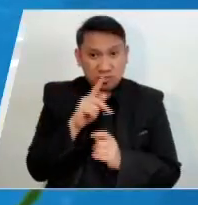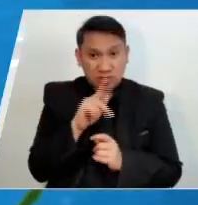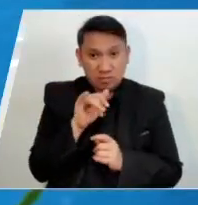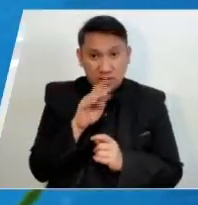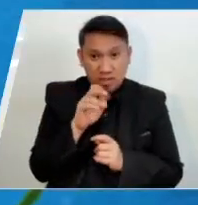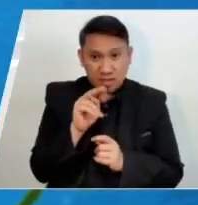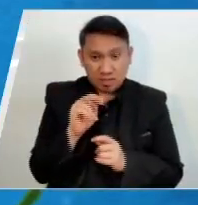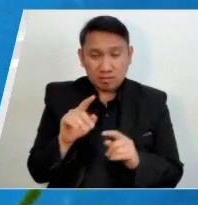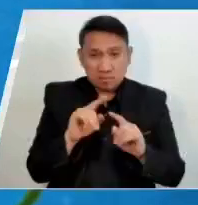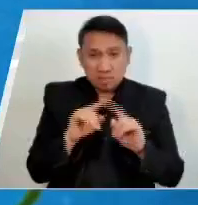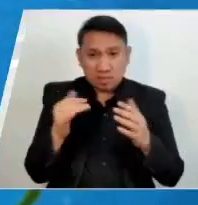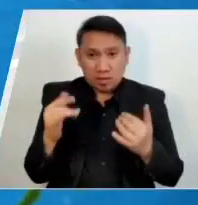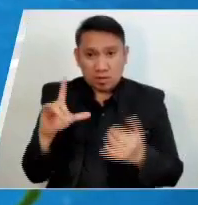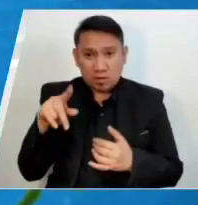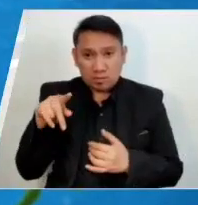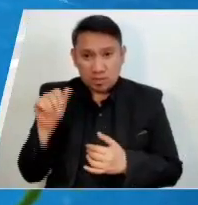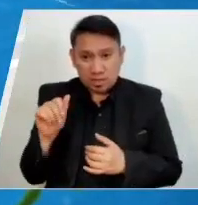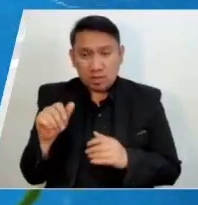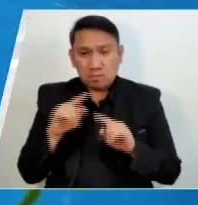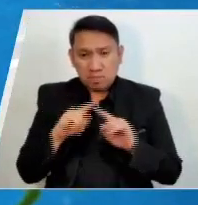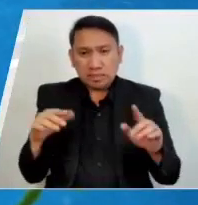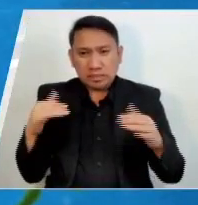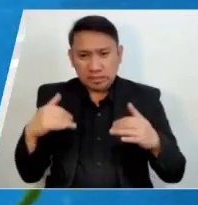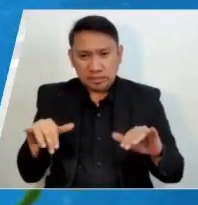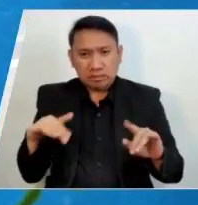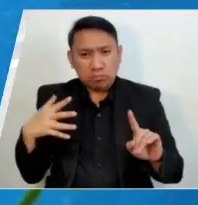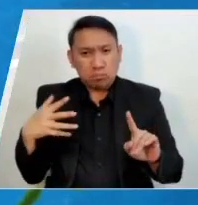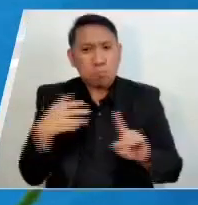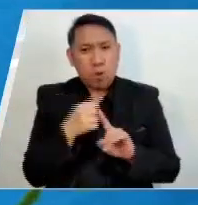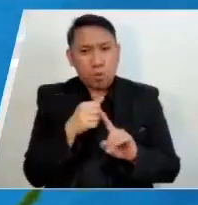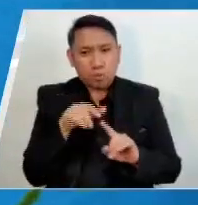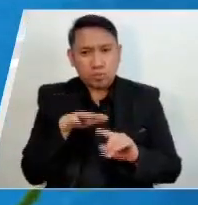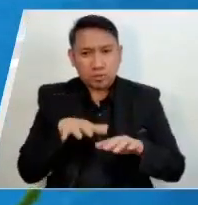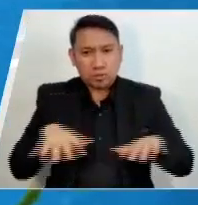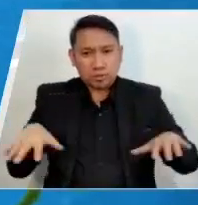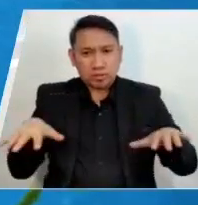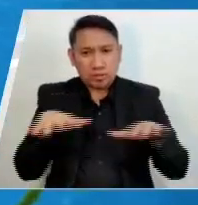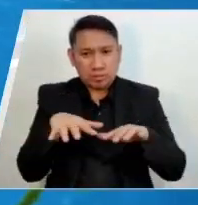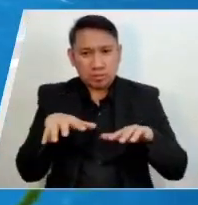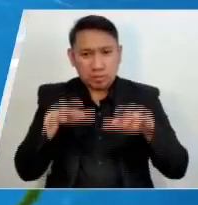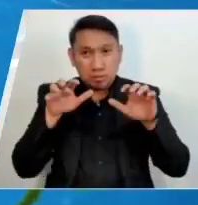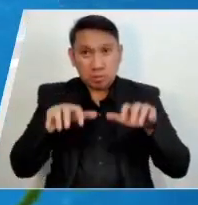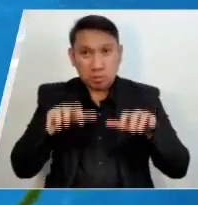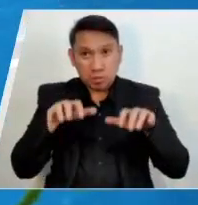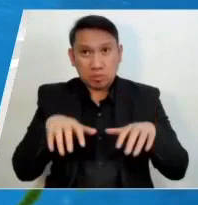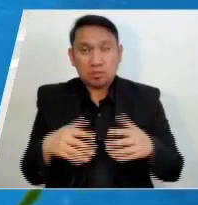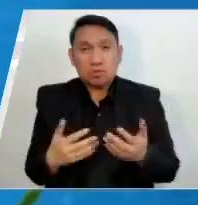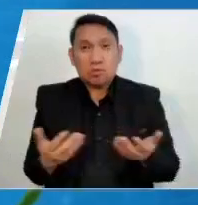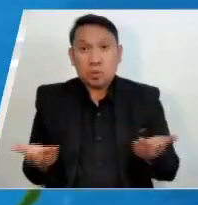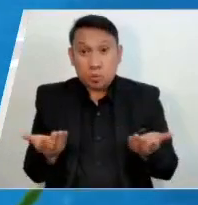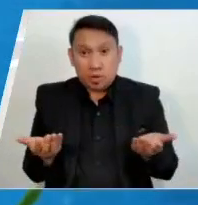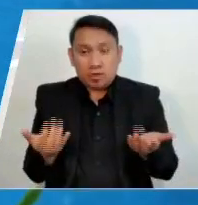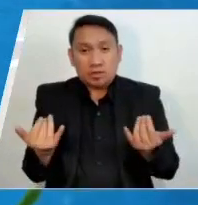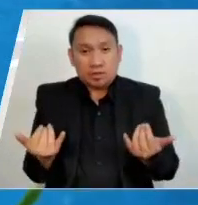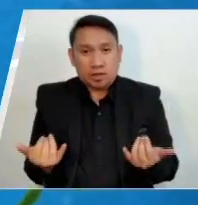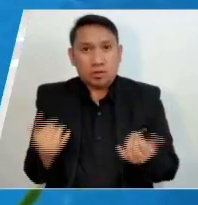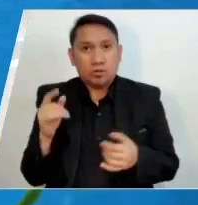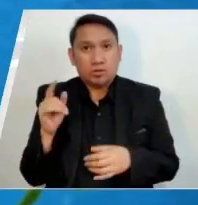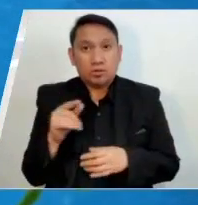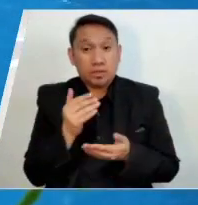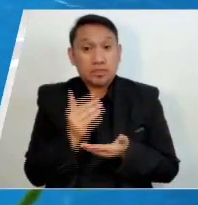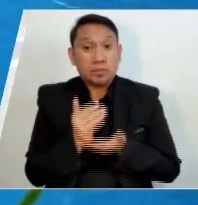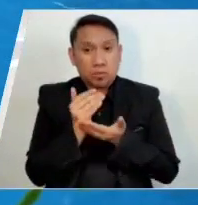sa bansa. Huling namataan ang LPA kanina hapon sa layong 265 kilometers west-southwest ng Zamboanga